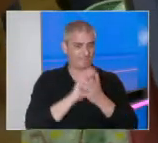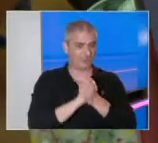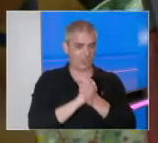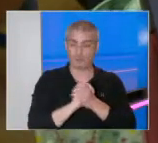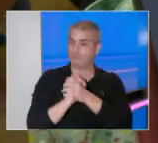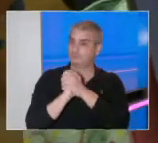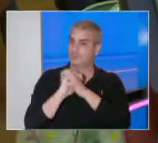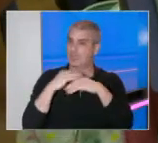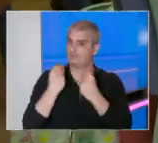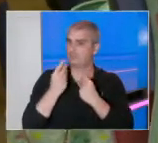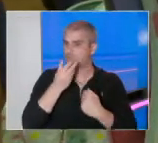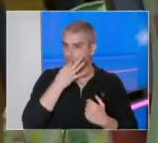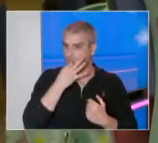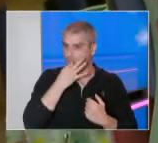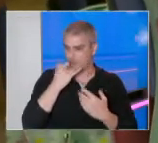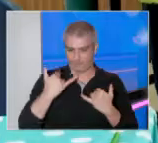ערב טוב. אז האם